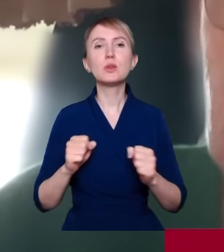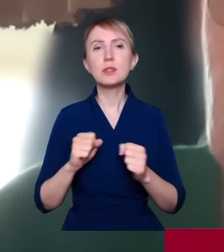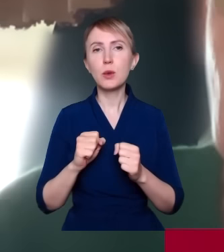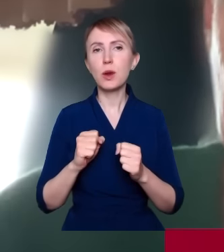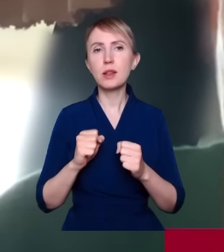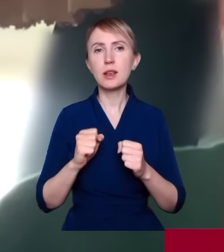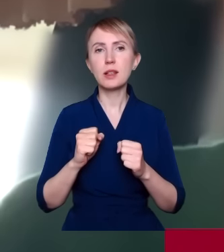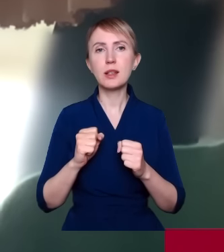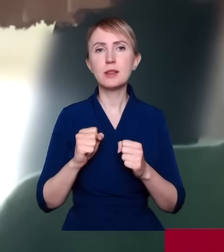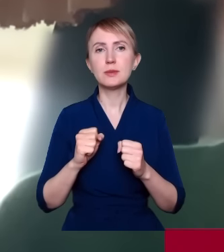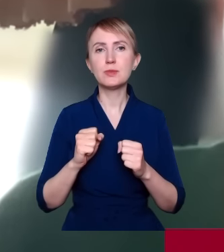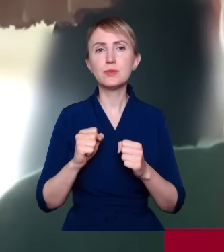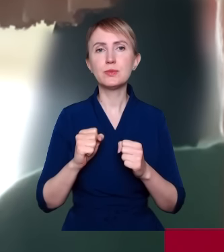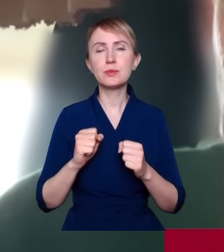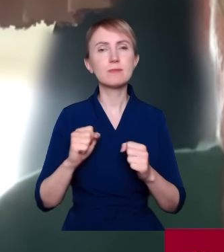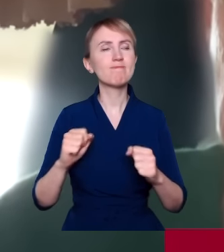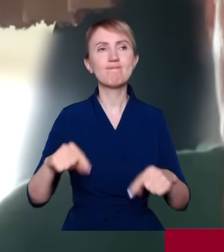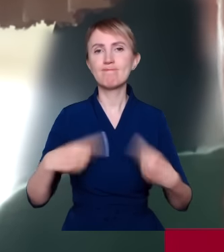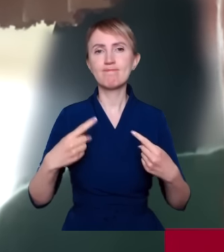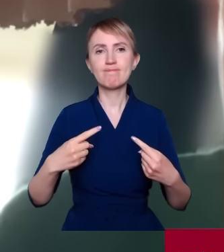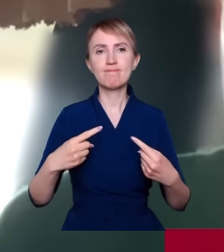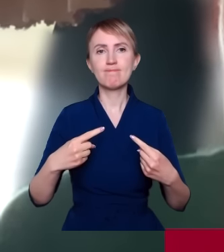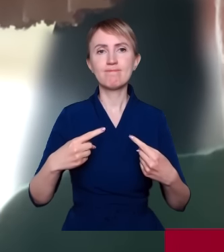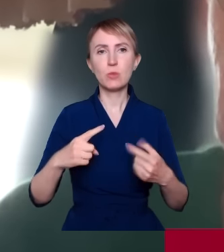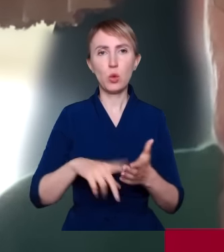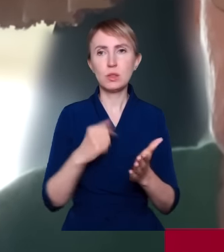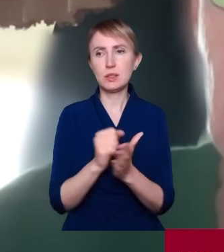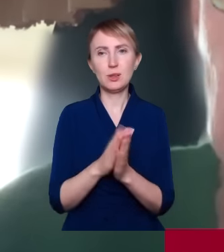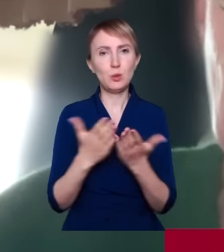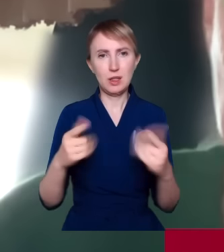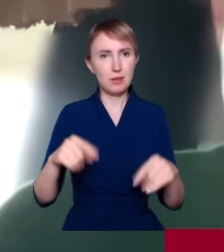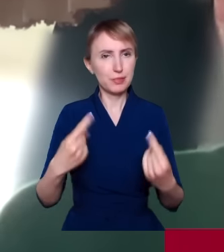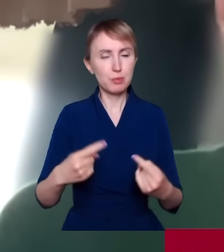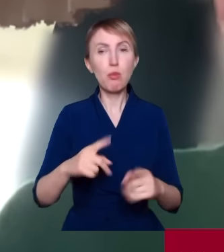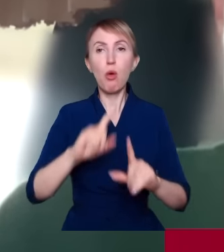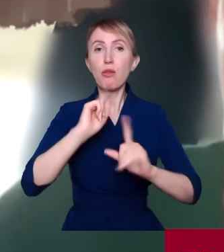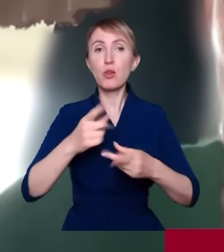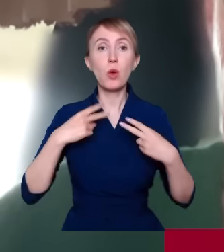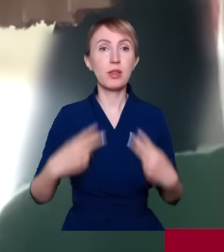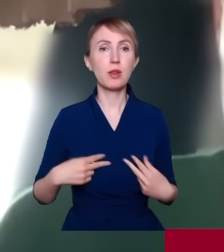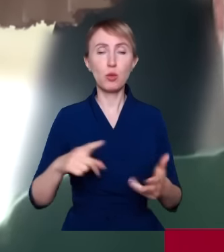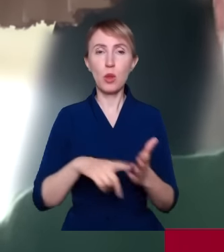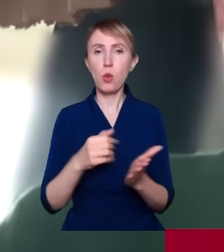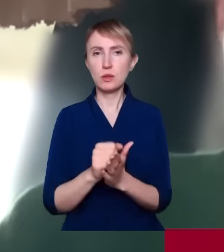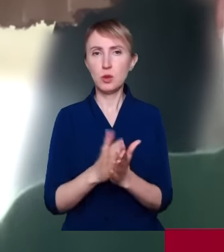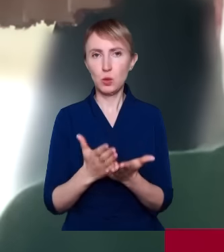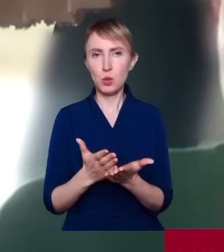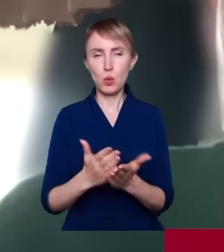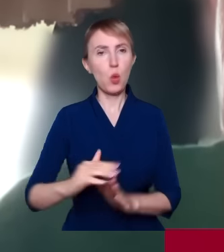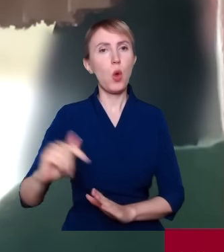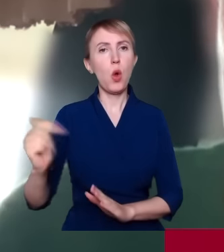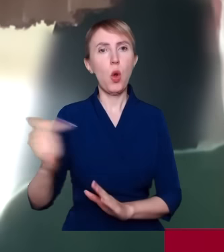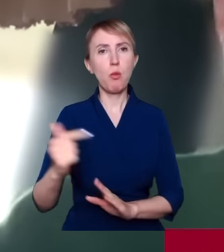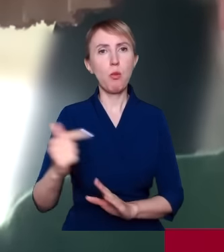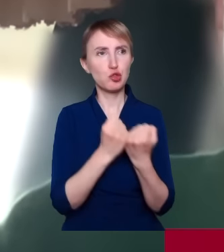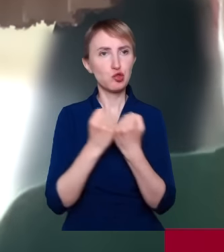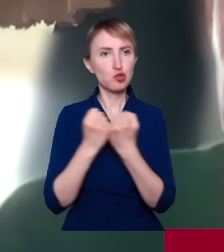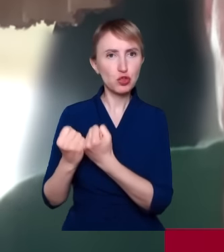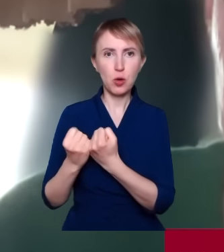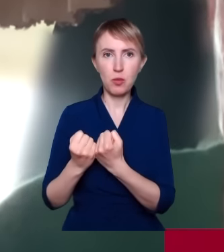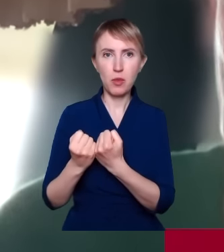sprzeczne przecież z konstytucją, bo wyroki Trybunału Konstytucyjnego obowiązują, są